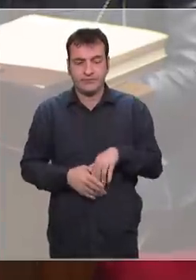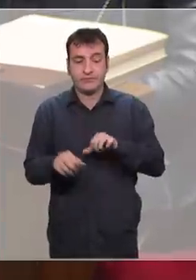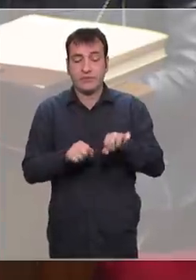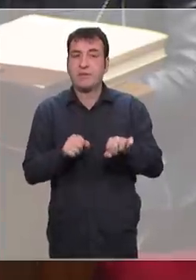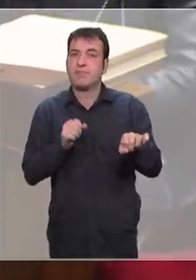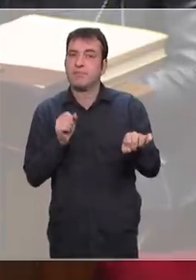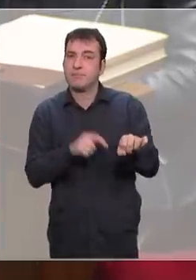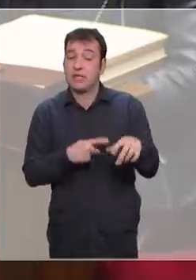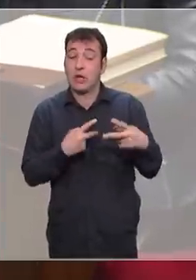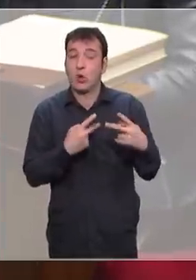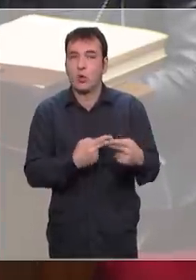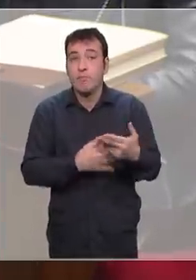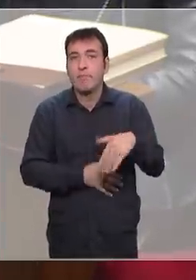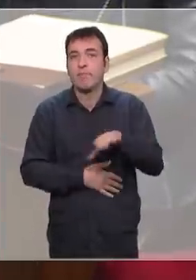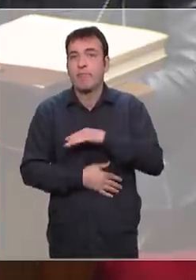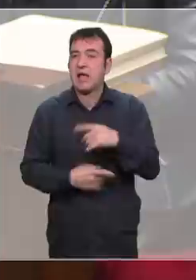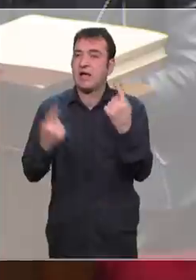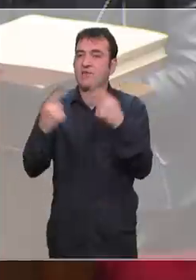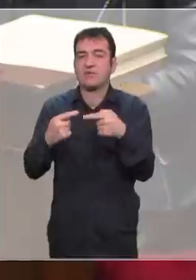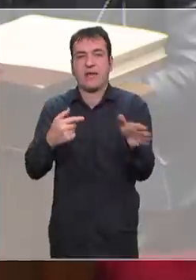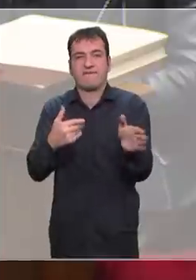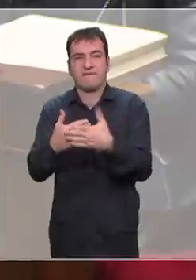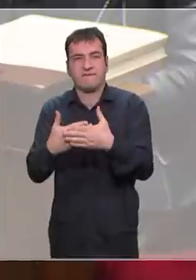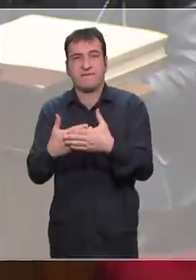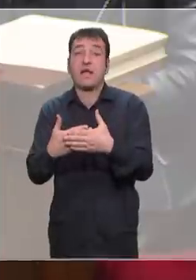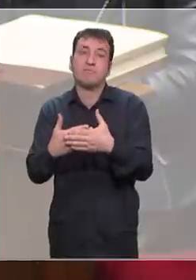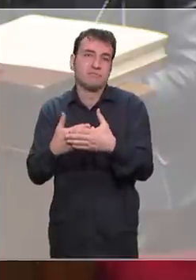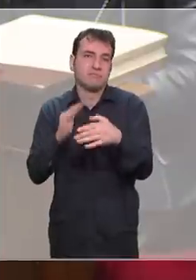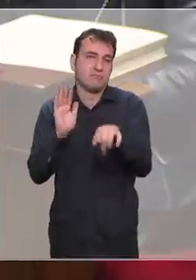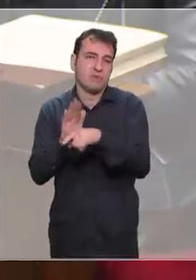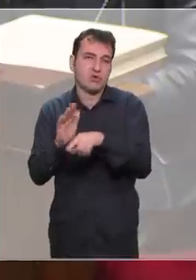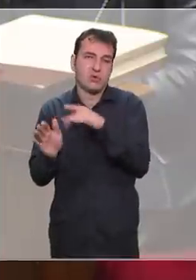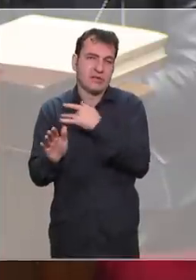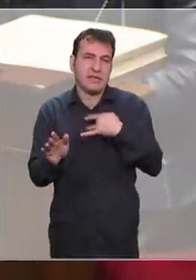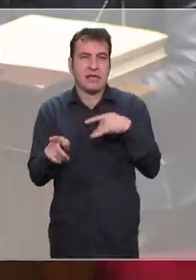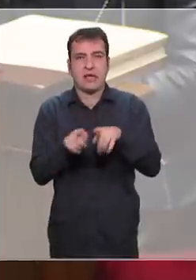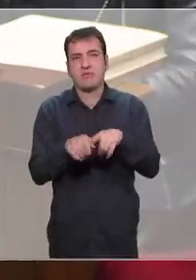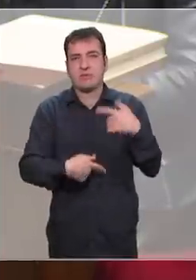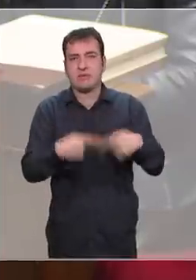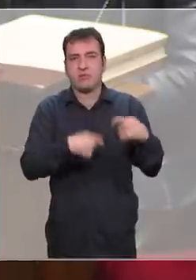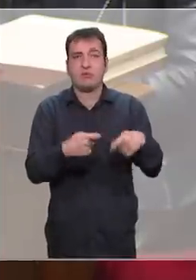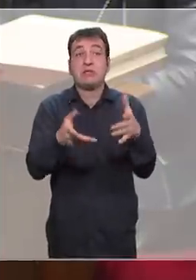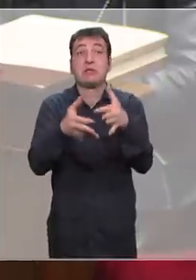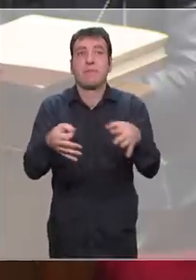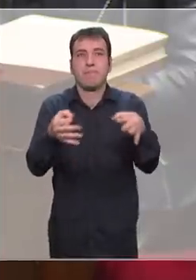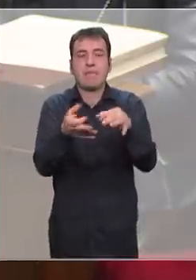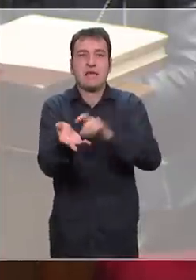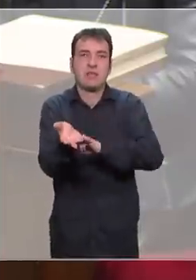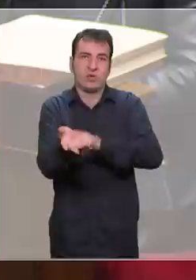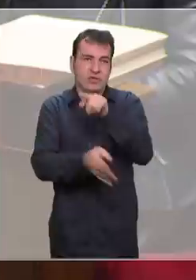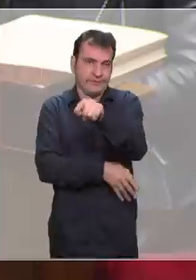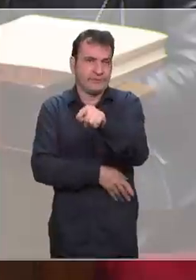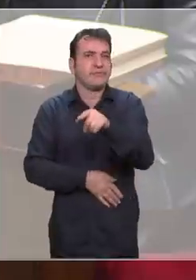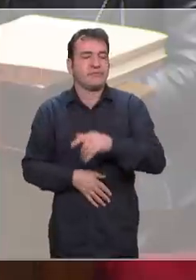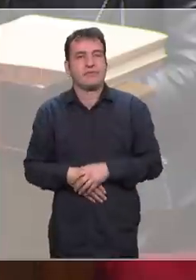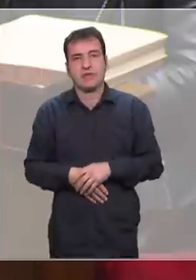été interrompue sous l'effet de la fermeture des frontières, mesures sanitaires et mesures diplomatiques de certains pays d'origine, en particulier du